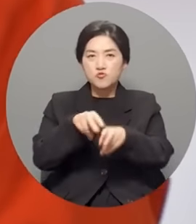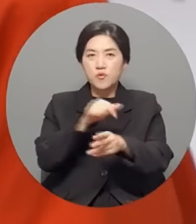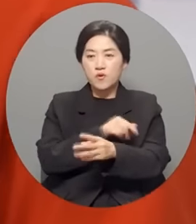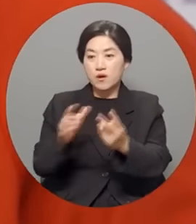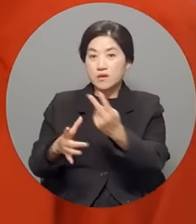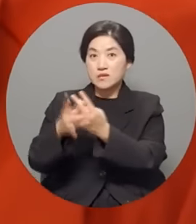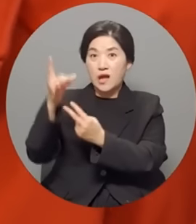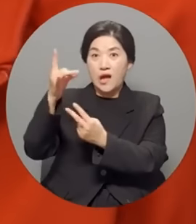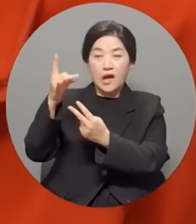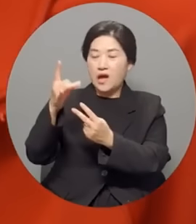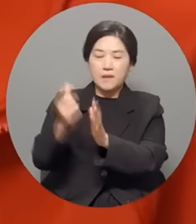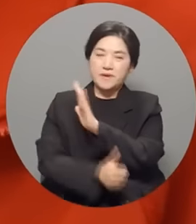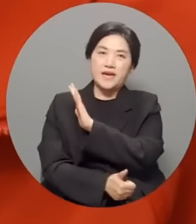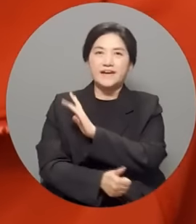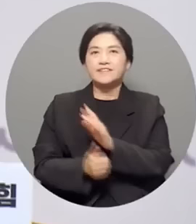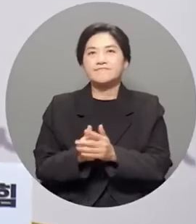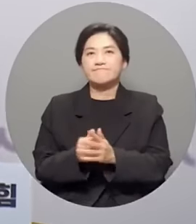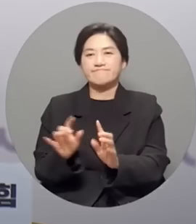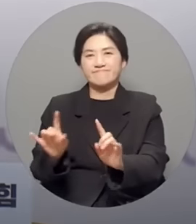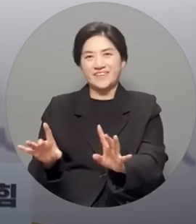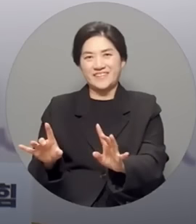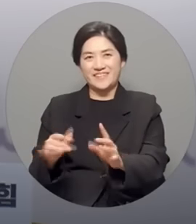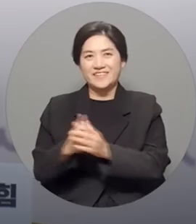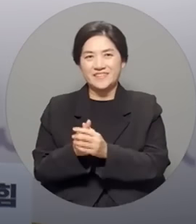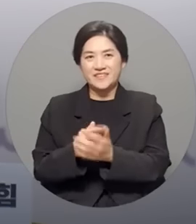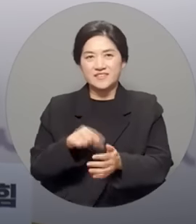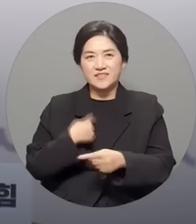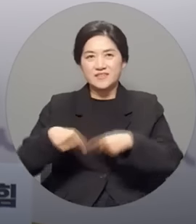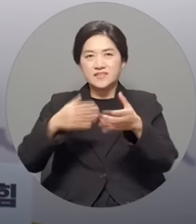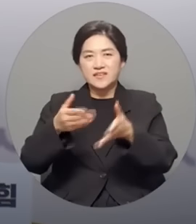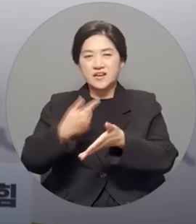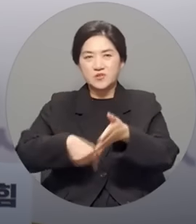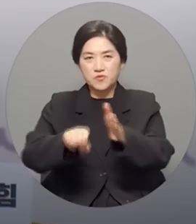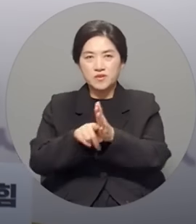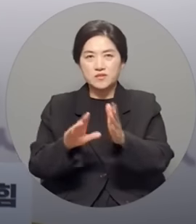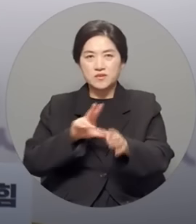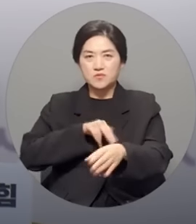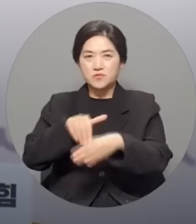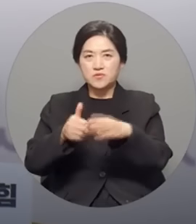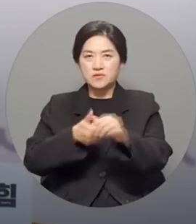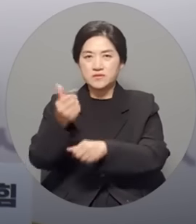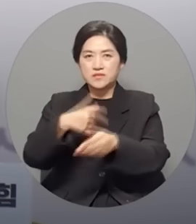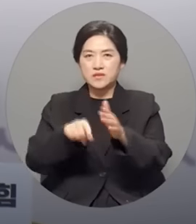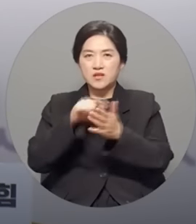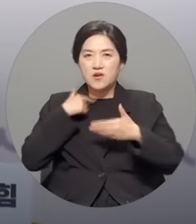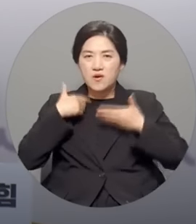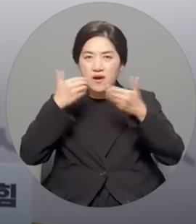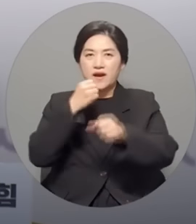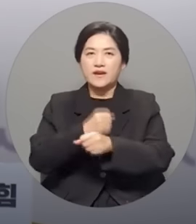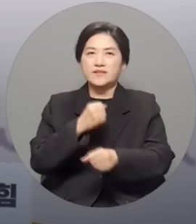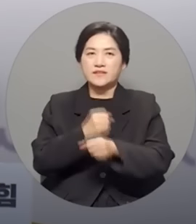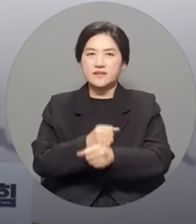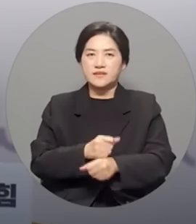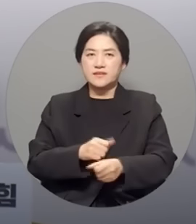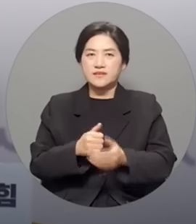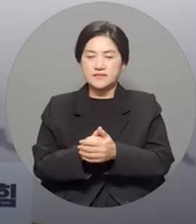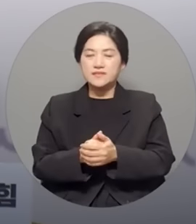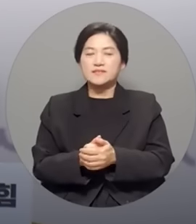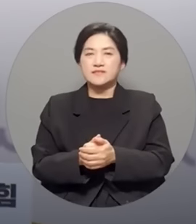단일화도 끝내 실패했습니다. 스스로 당을 위해서 총선 승리를 위해 헌신해야 한다는